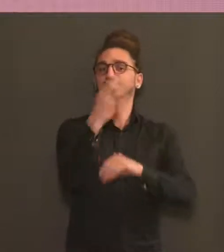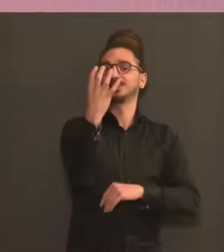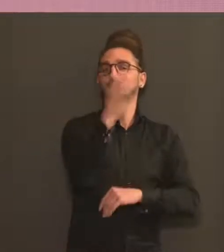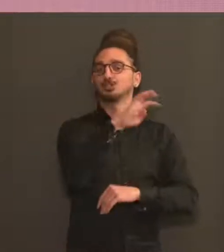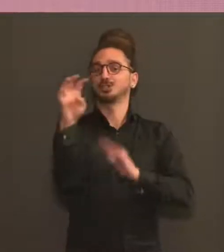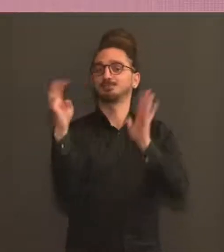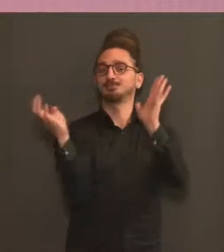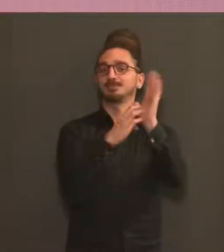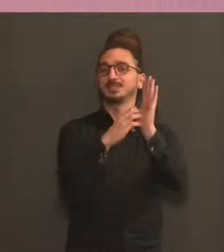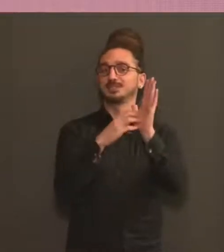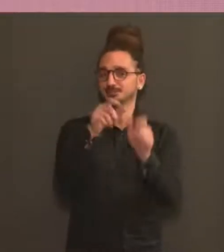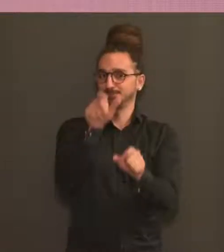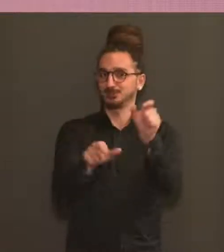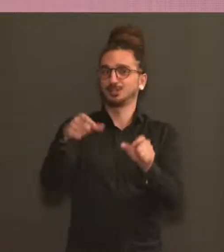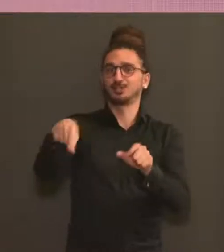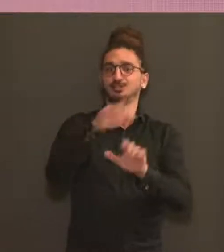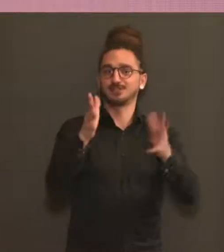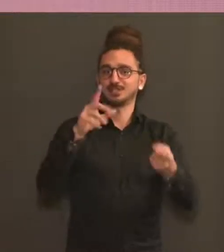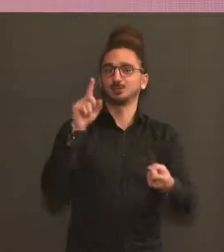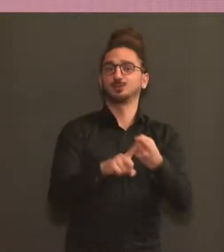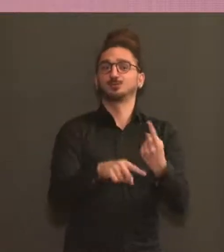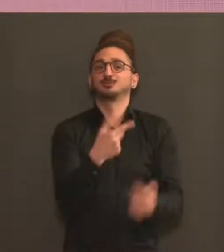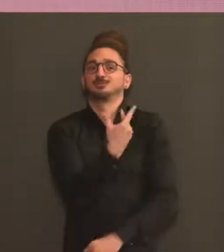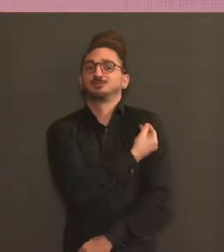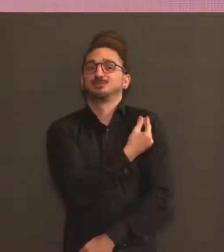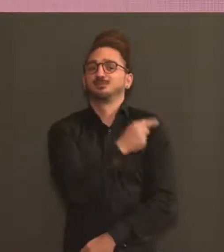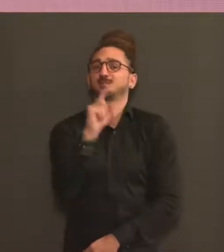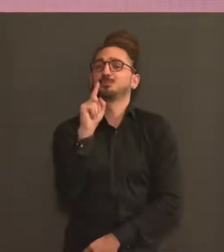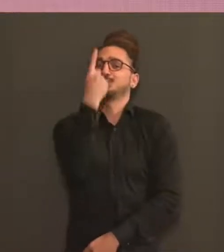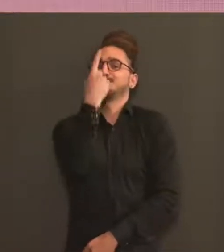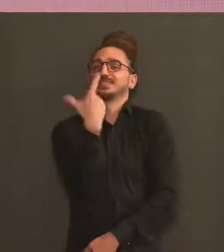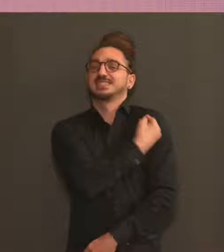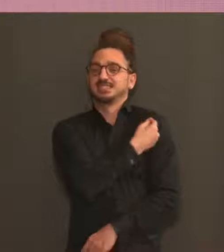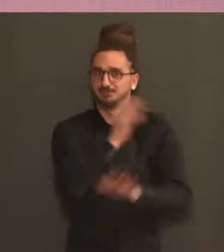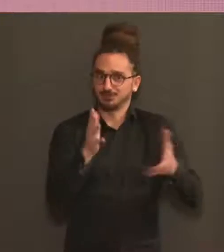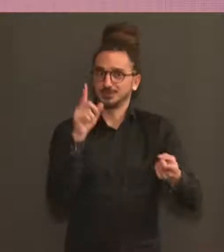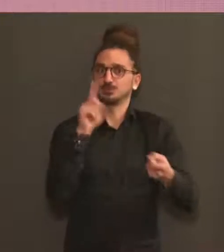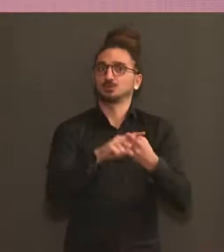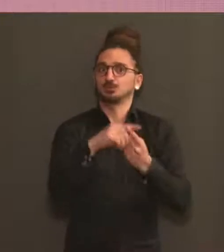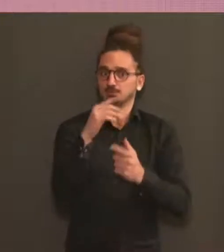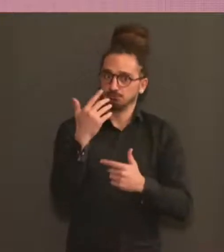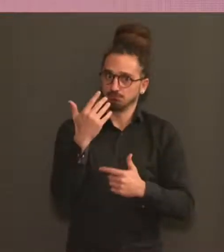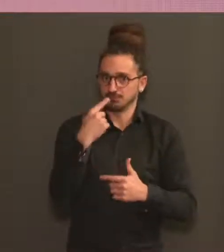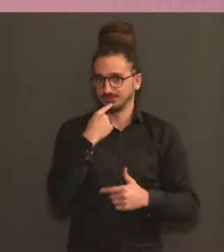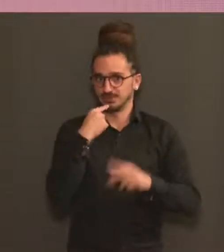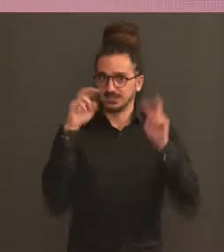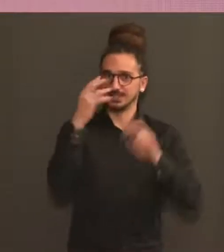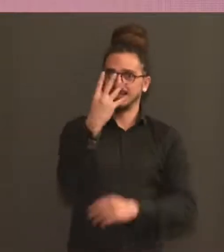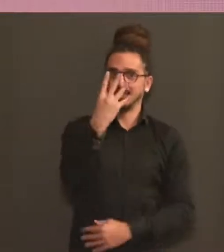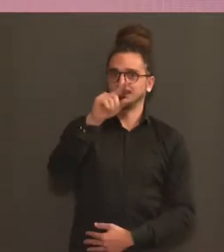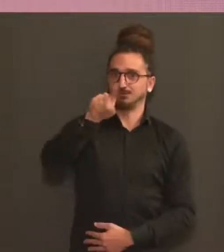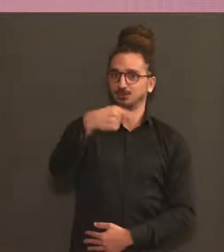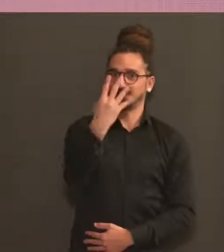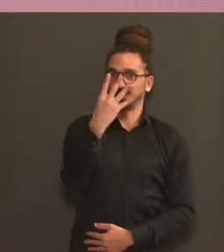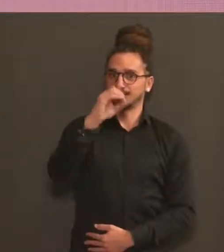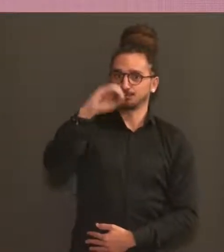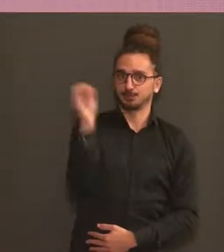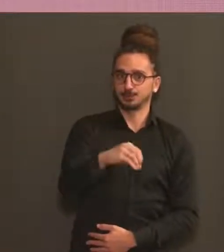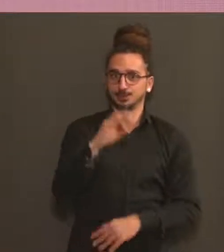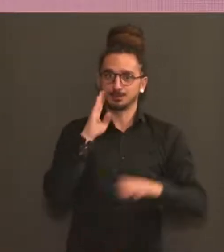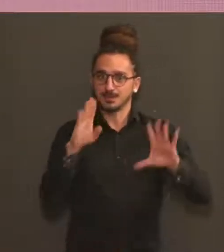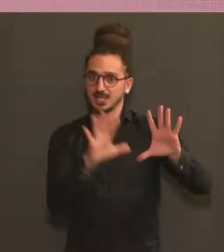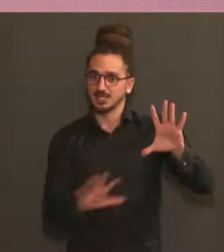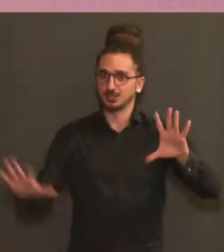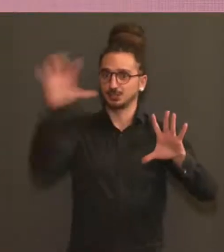de 4% de la population adulte en Belgique. Au cours du mois de mars, ce sera